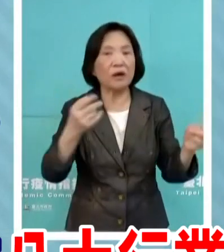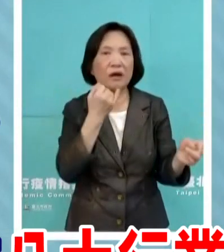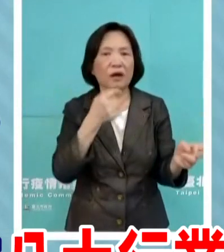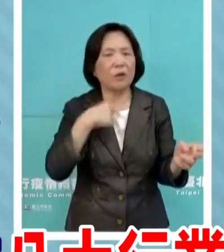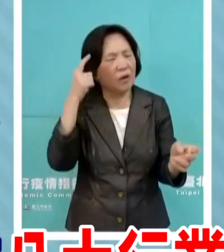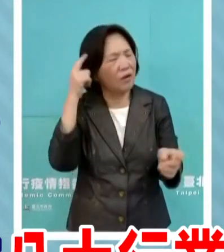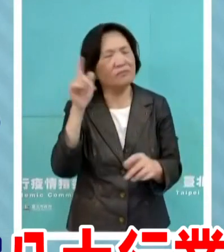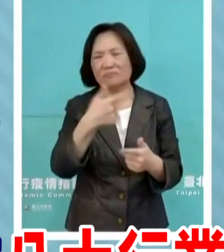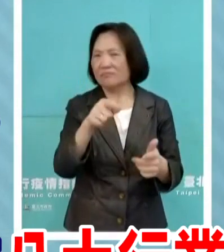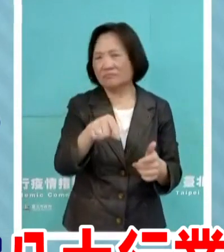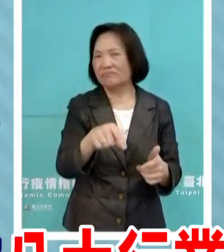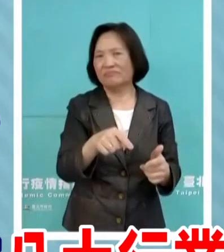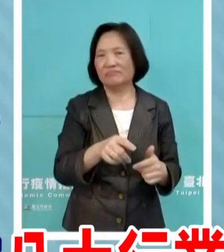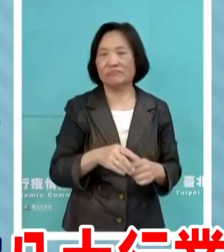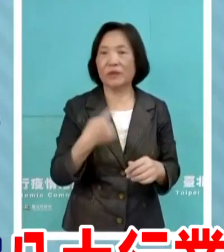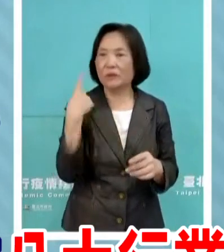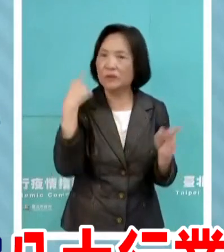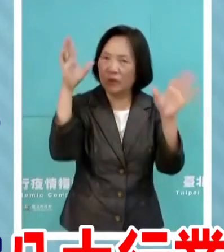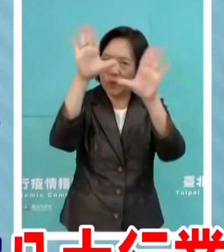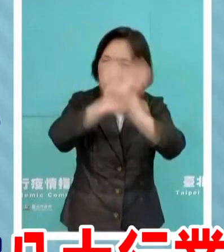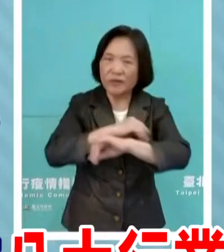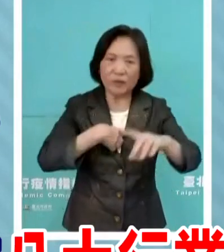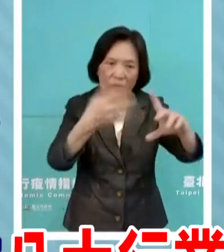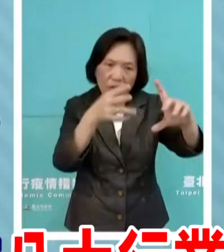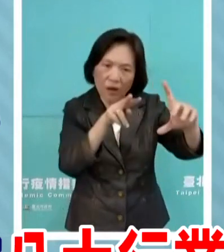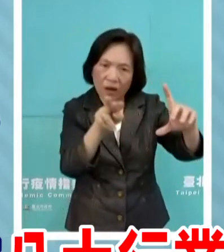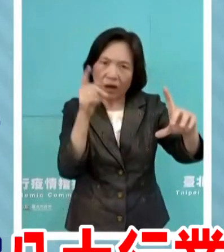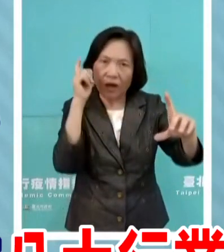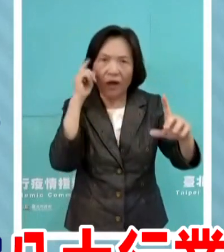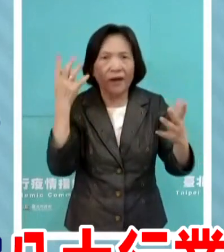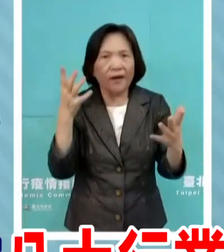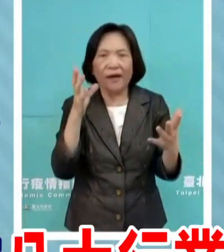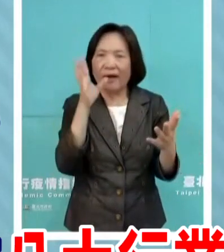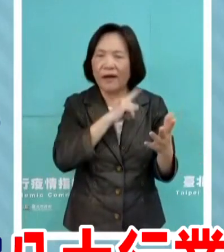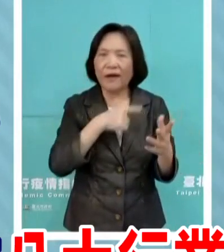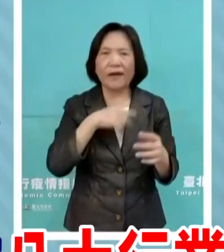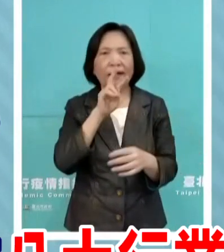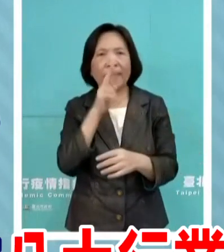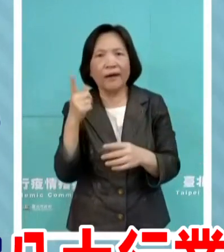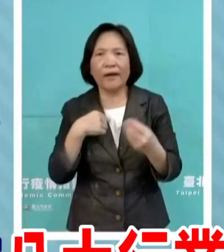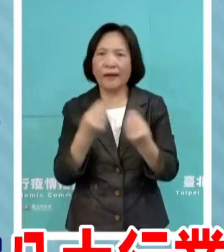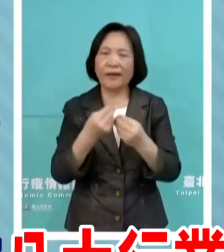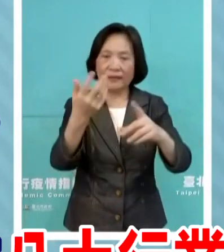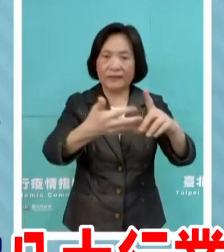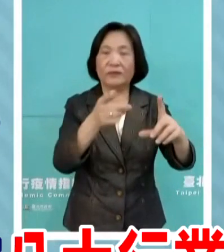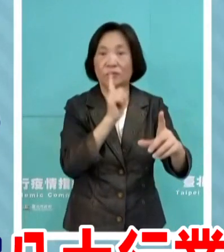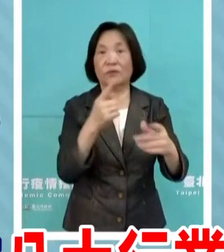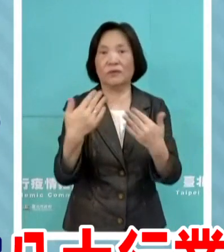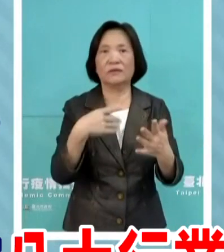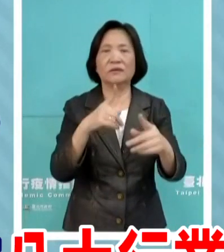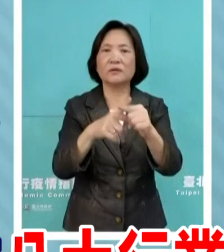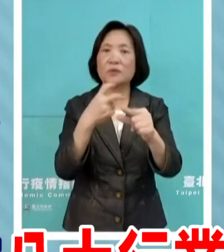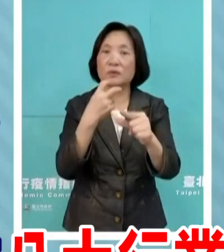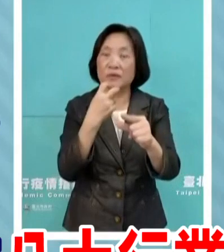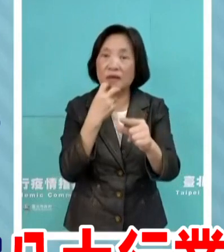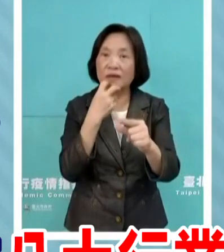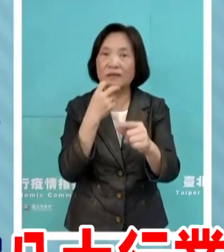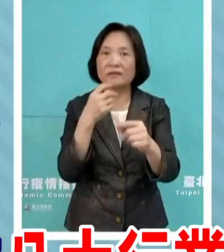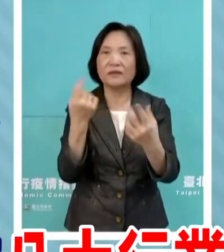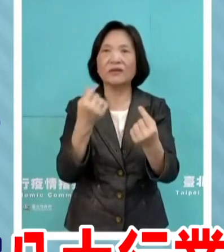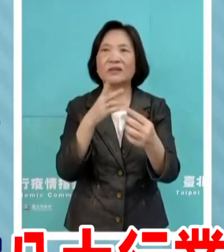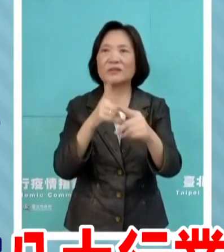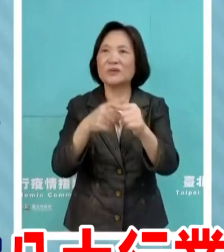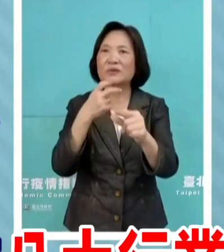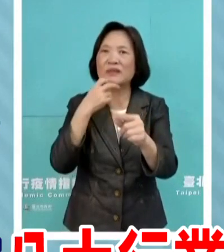这个，但是我昨天晚上回去看到的是什么？那个电视台就很清楚嘛，那是中央厨房在攻击资